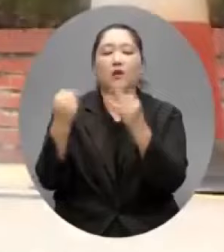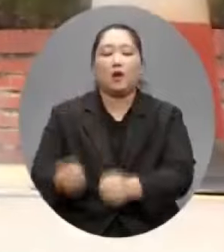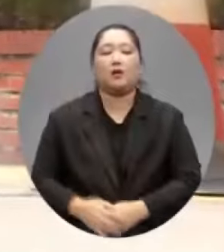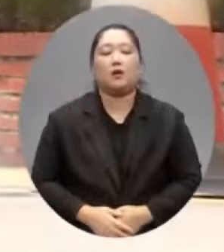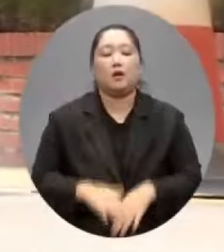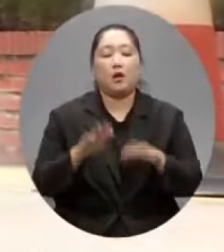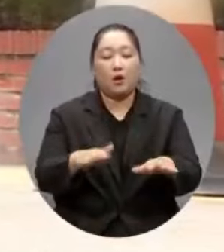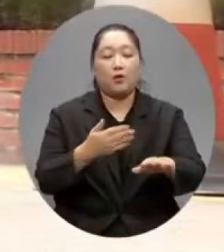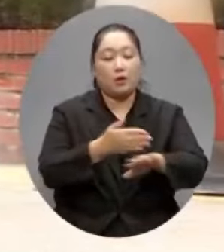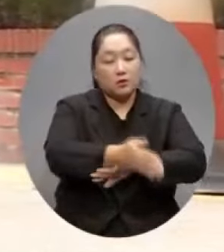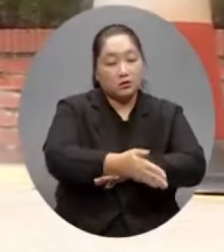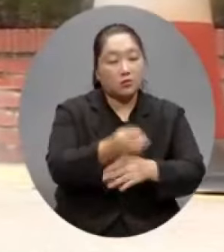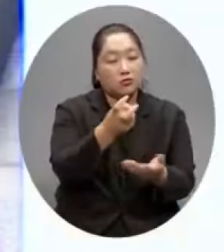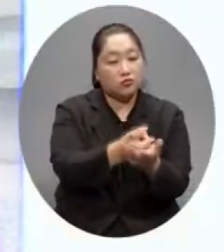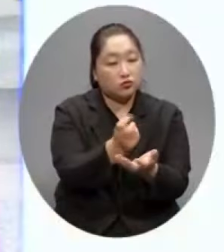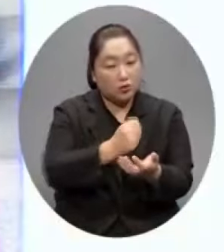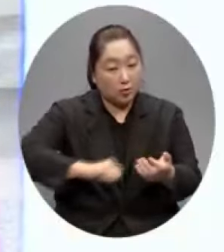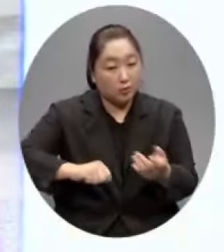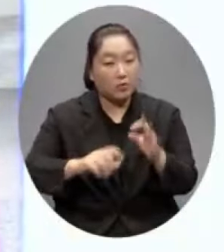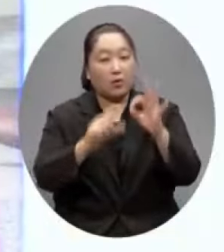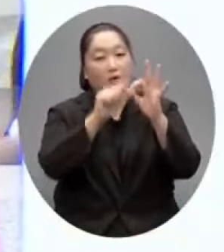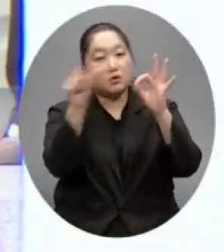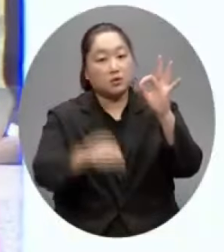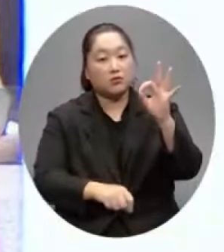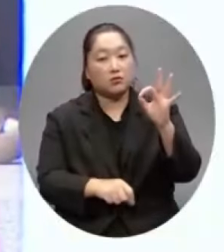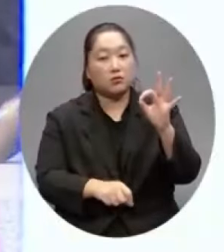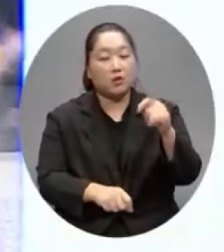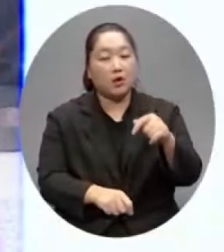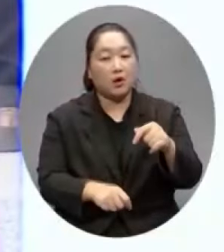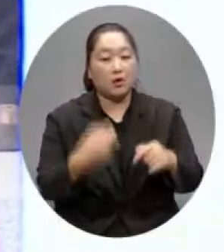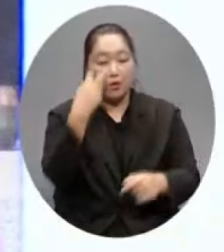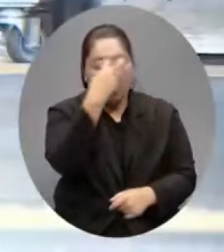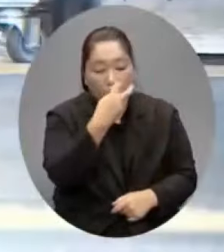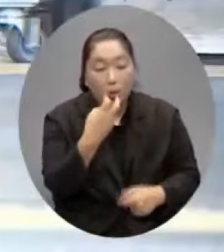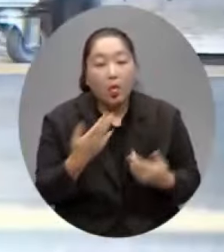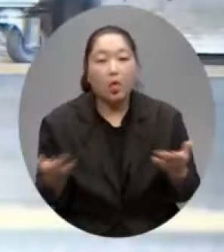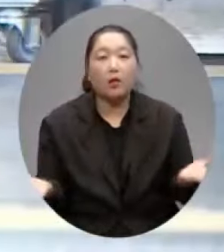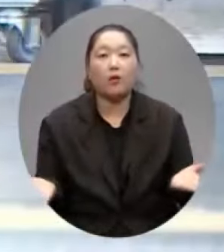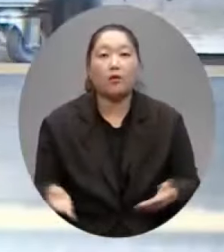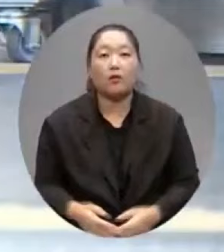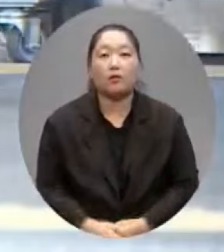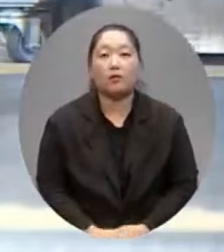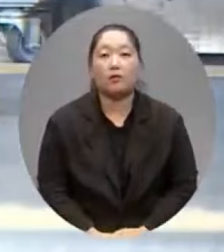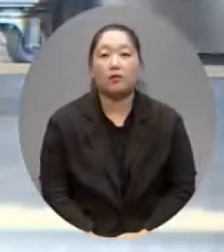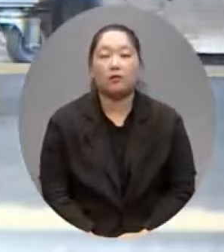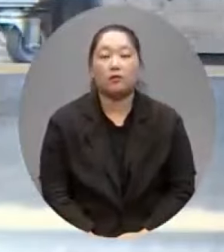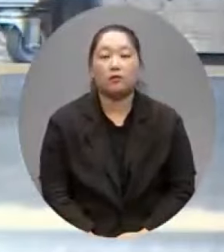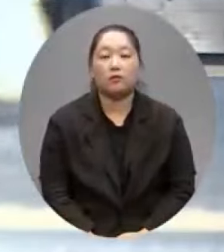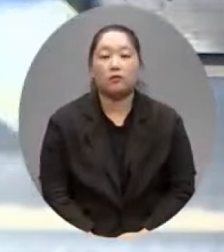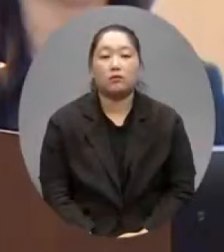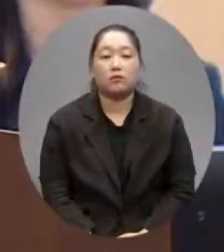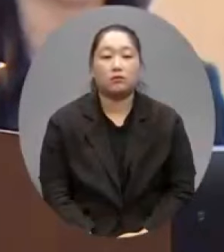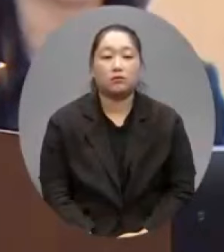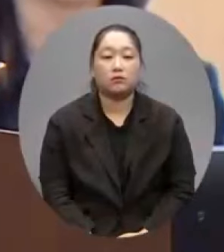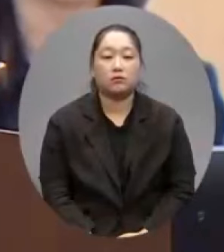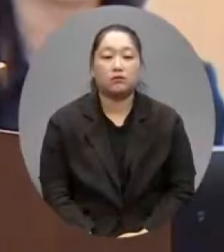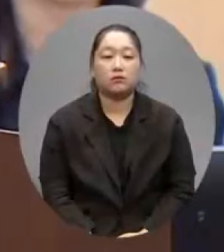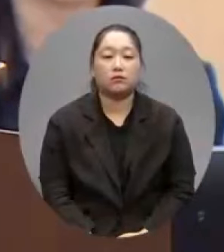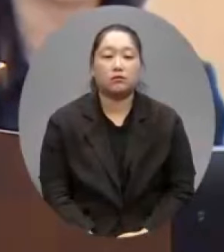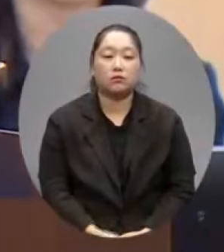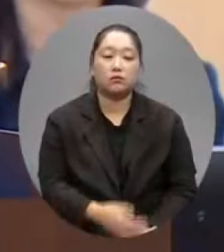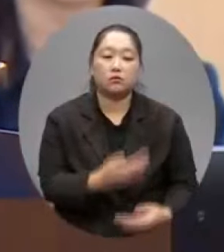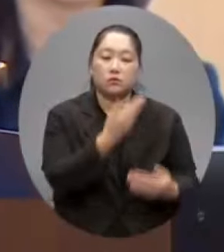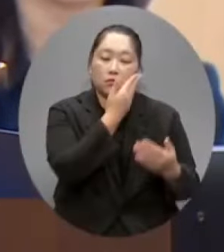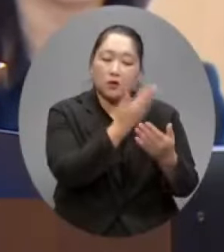지각과 규정 미준수가 10.9%에 달하지만 제대로 된 실태 조사조차 없다고 비판했습니다. 주로